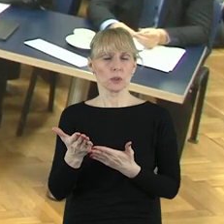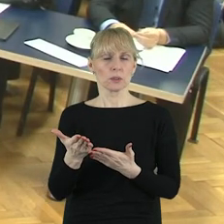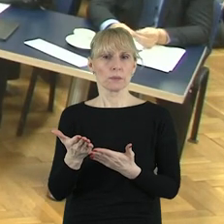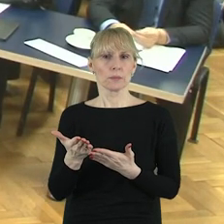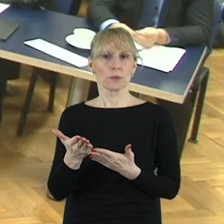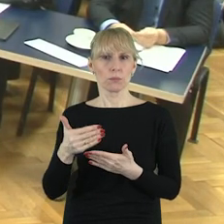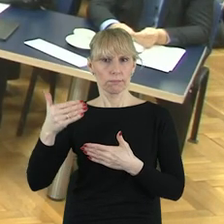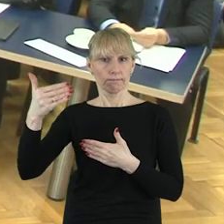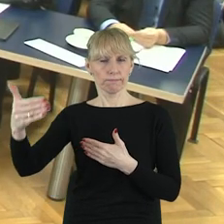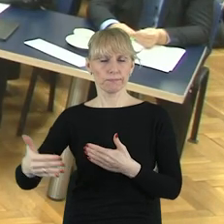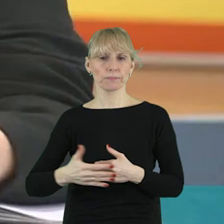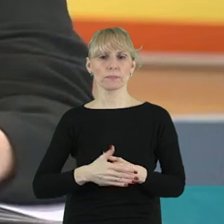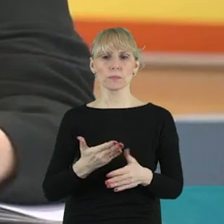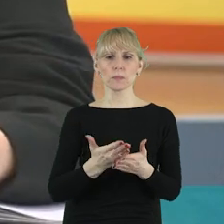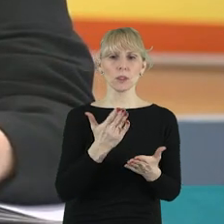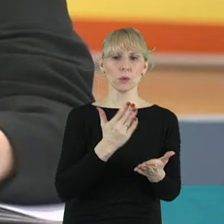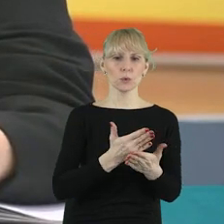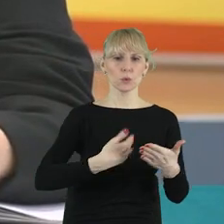upoważnienie od,